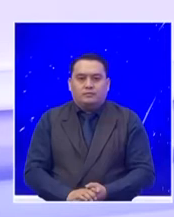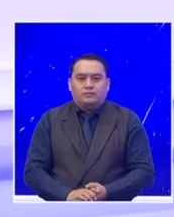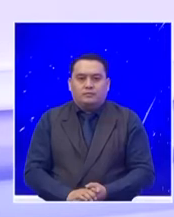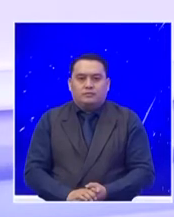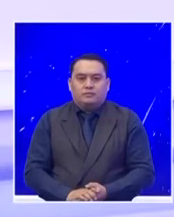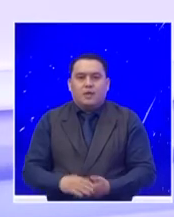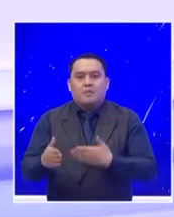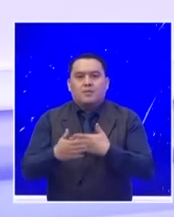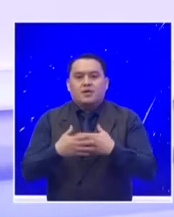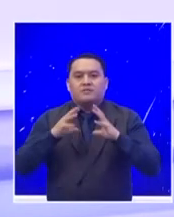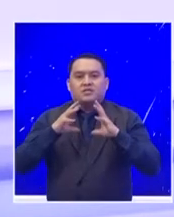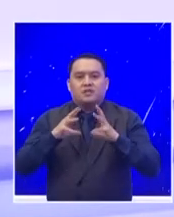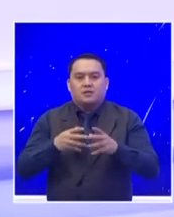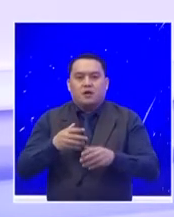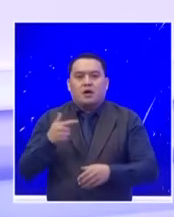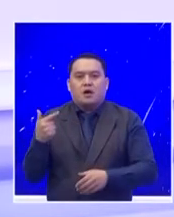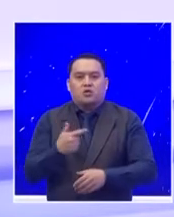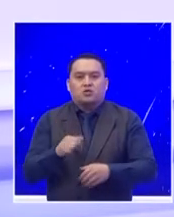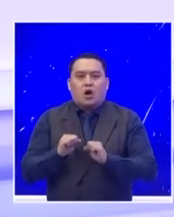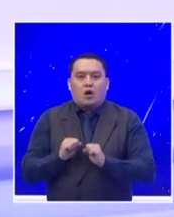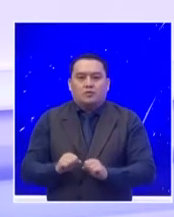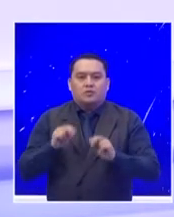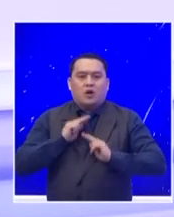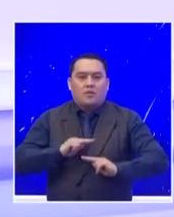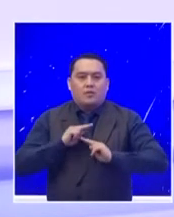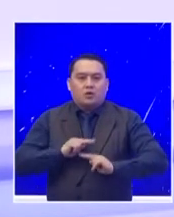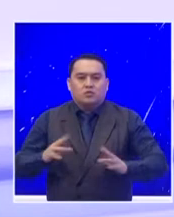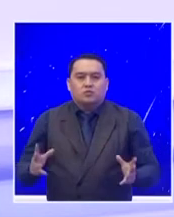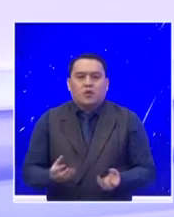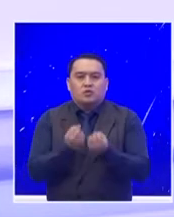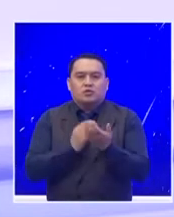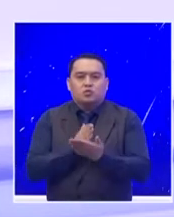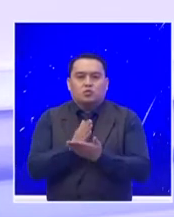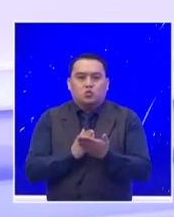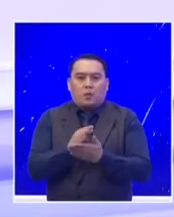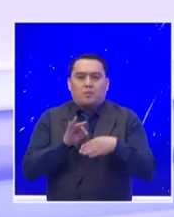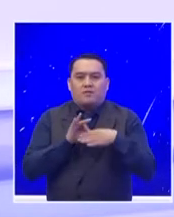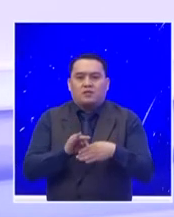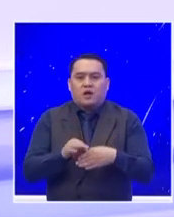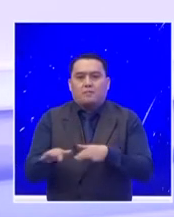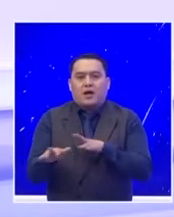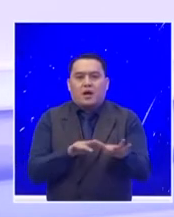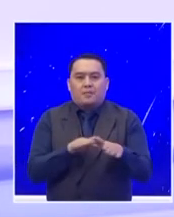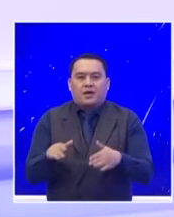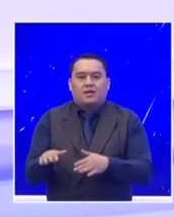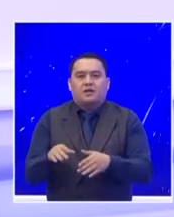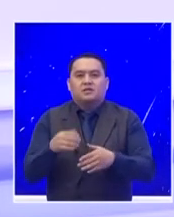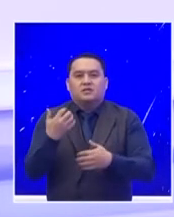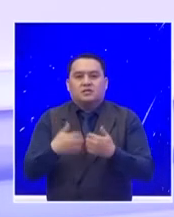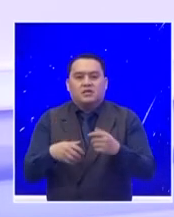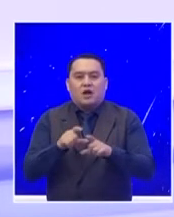В преддверии Всемирного дня гражданской обороны сотрудники управления по чрезвычайным ситуациям проводят профилактические мероприятия